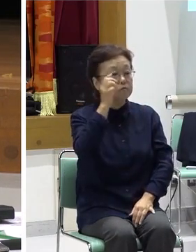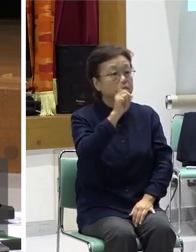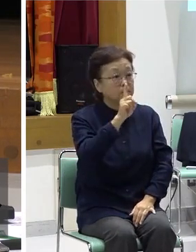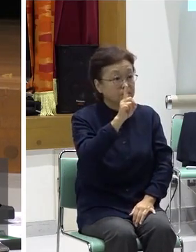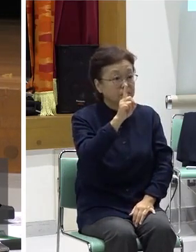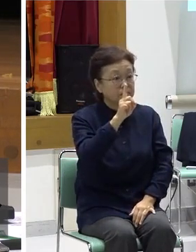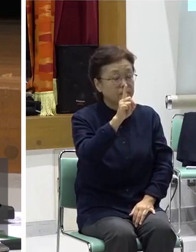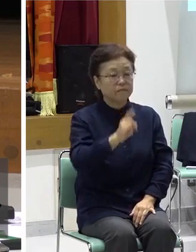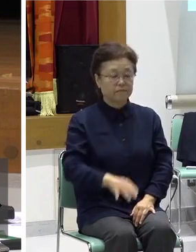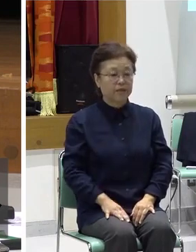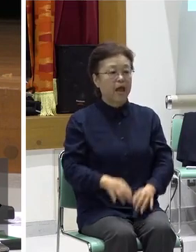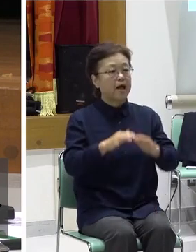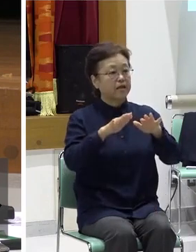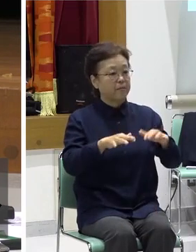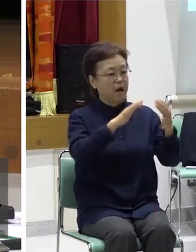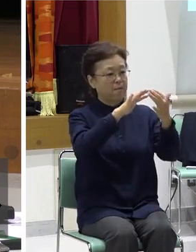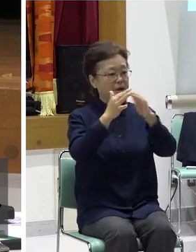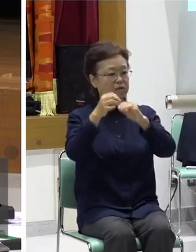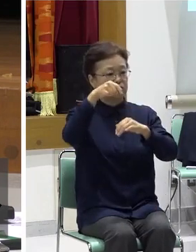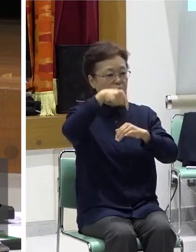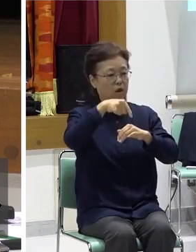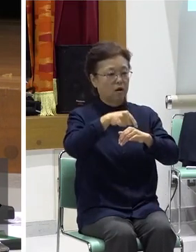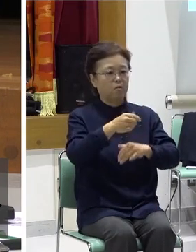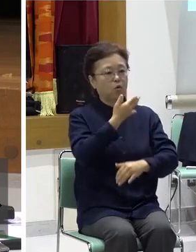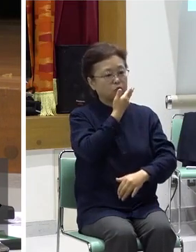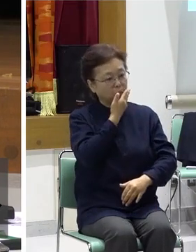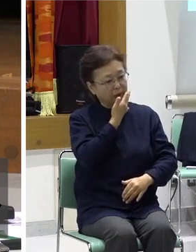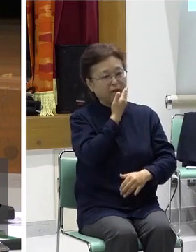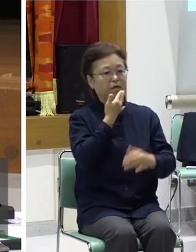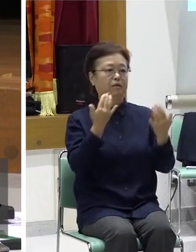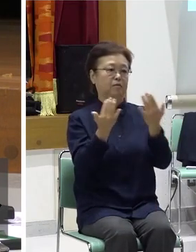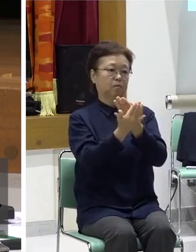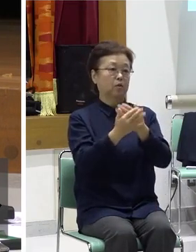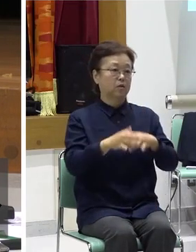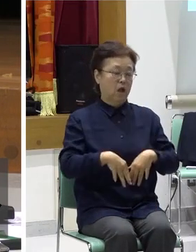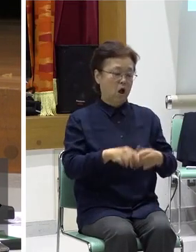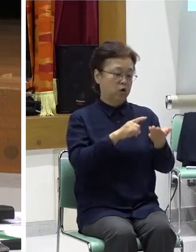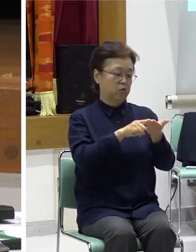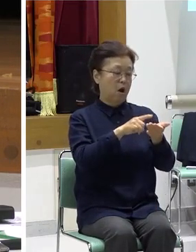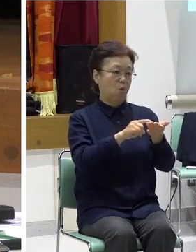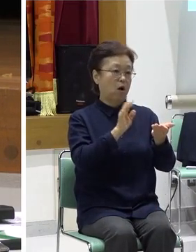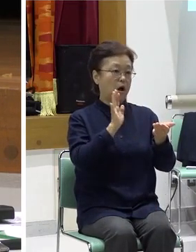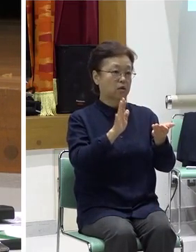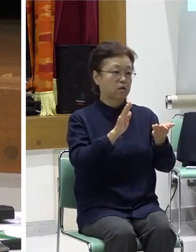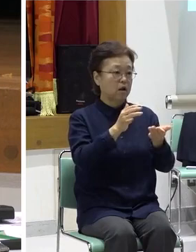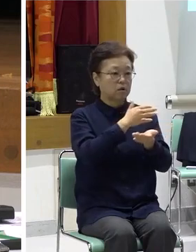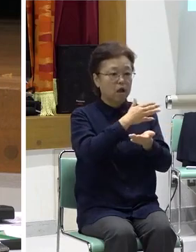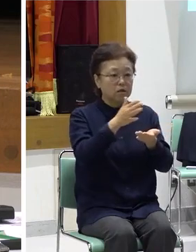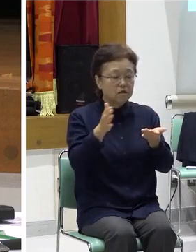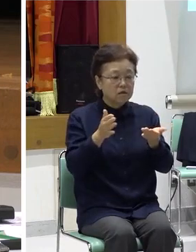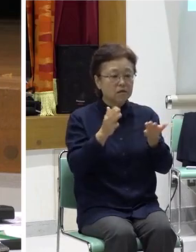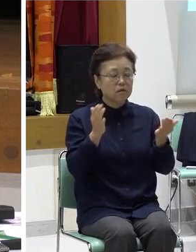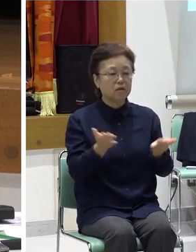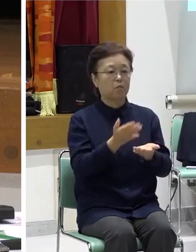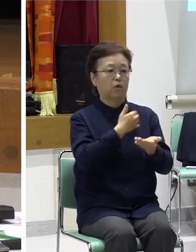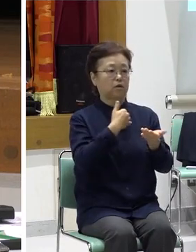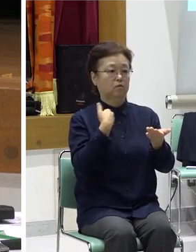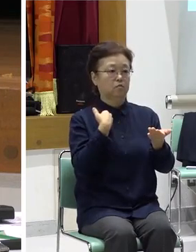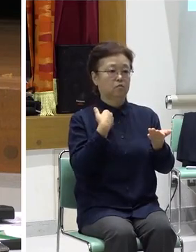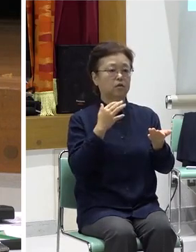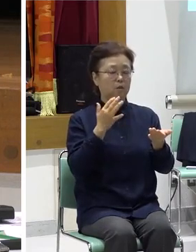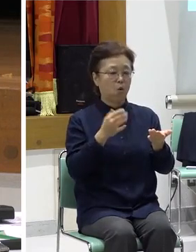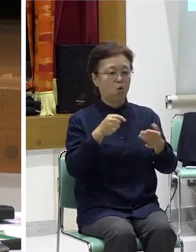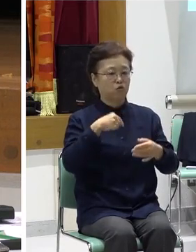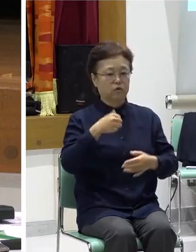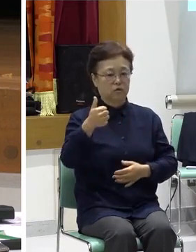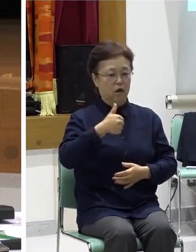です。スマホ一つあればね何でも買い物もできるっていう感じになってますけど、当然うちの事業所に来られている方そういうことほ